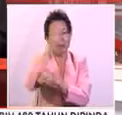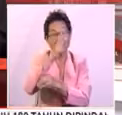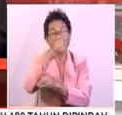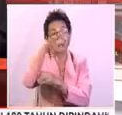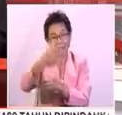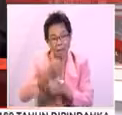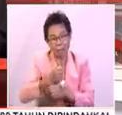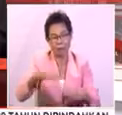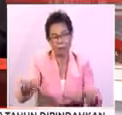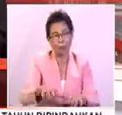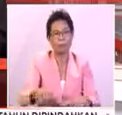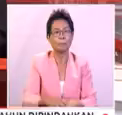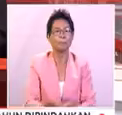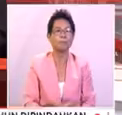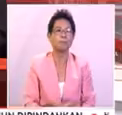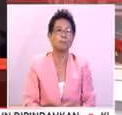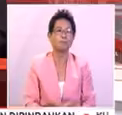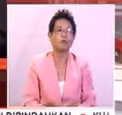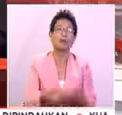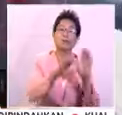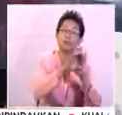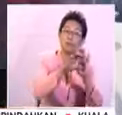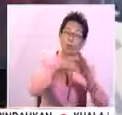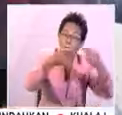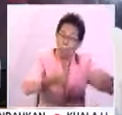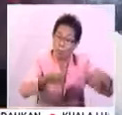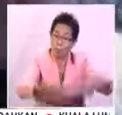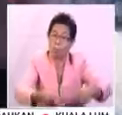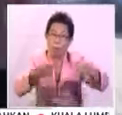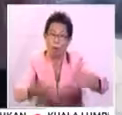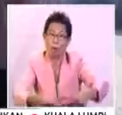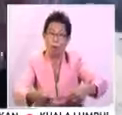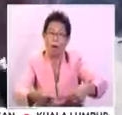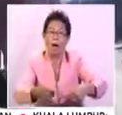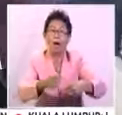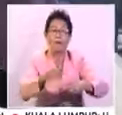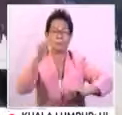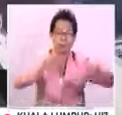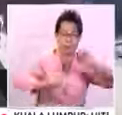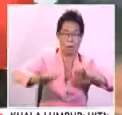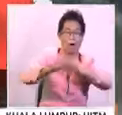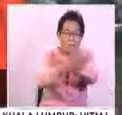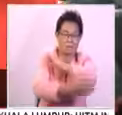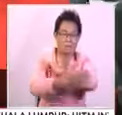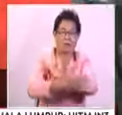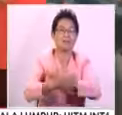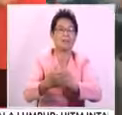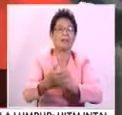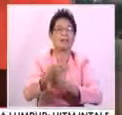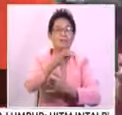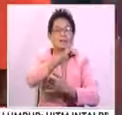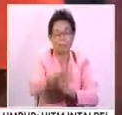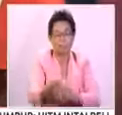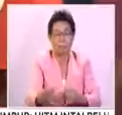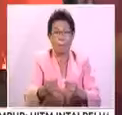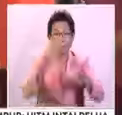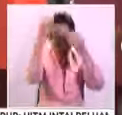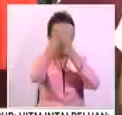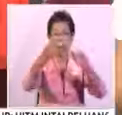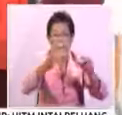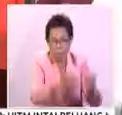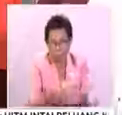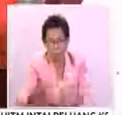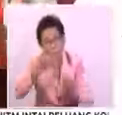dapat dilaksanakan. Mengambil contoh pertandingan sketsa rukun negara yang digerakkan oleh Jabatan Penerangan, penganjurannya menjadi